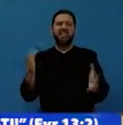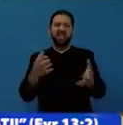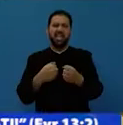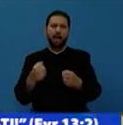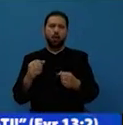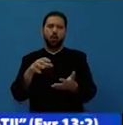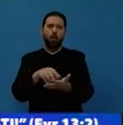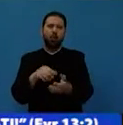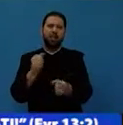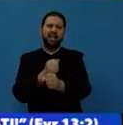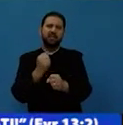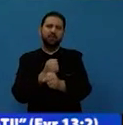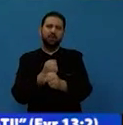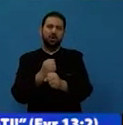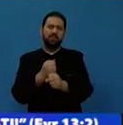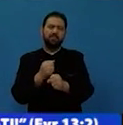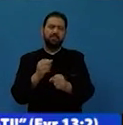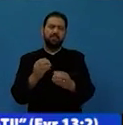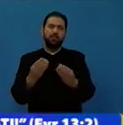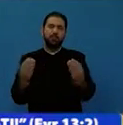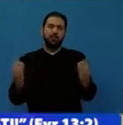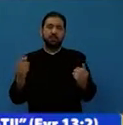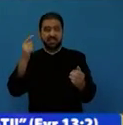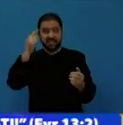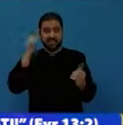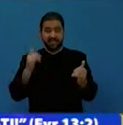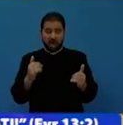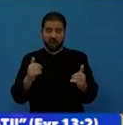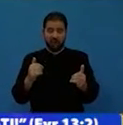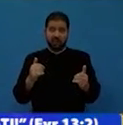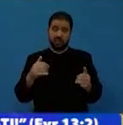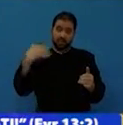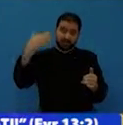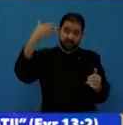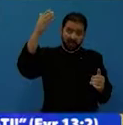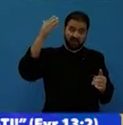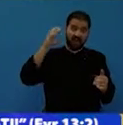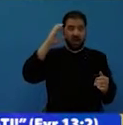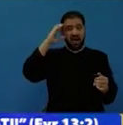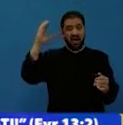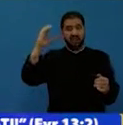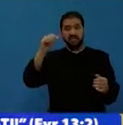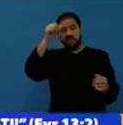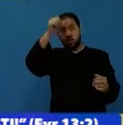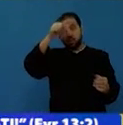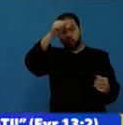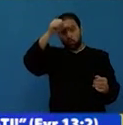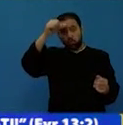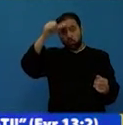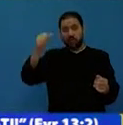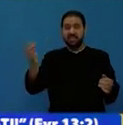slujbele și așa mai departe, ci foarte mulți dintre ei se gândesc la această perspectivă în care credința ortodoxă le-ar